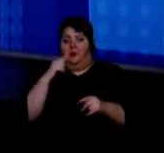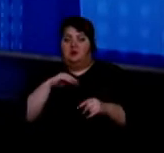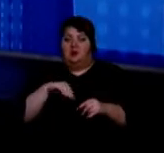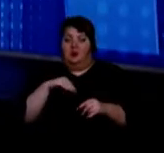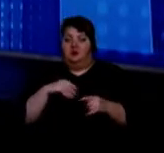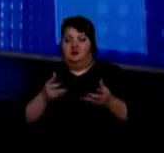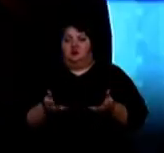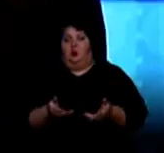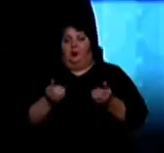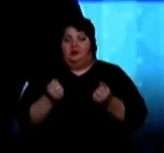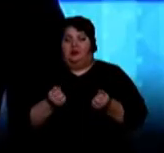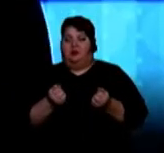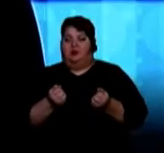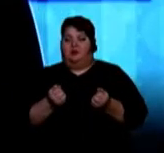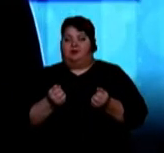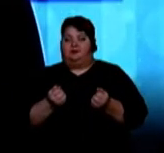психологічної підтримки.